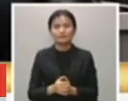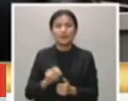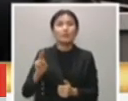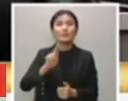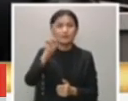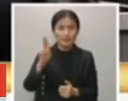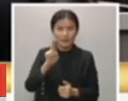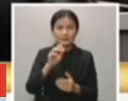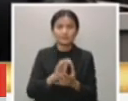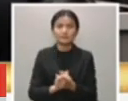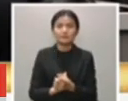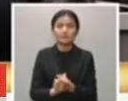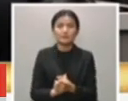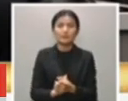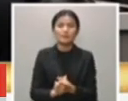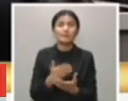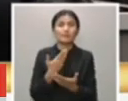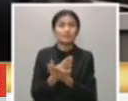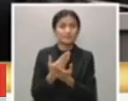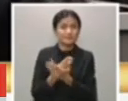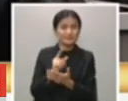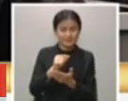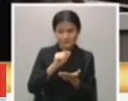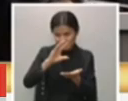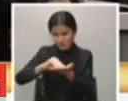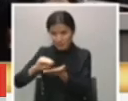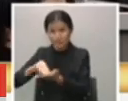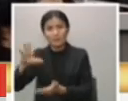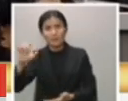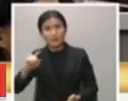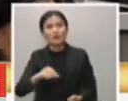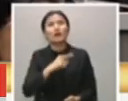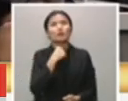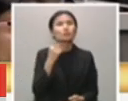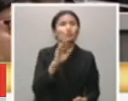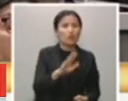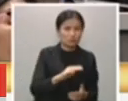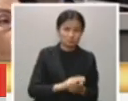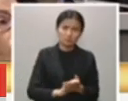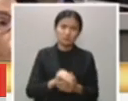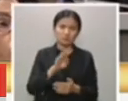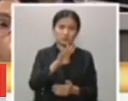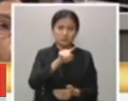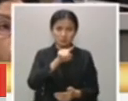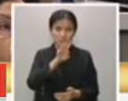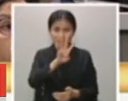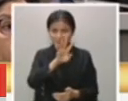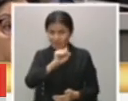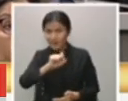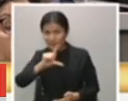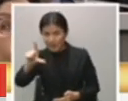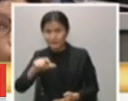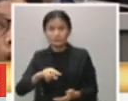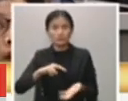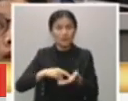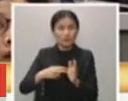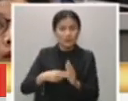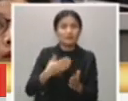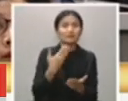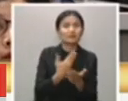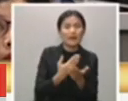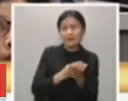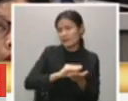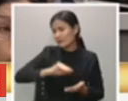เงินที่เติมเข้าไปในระบบจริงๆคือการขาดดุลของท่านครับท่านขาดดุล 400,000 ล้านบาทนั่นคือเงินจริงๆที่ท่านเติมเข้าไปในระ